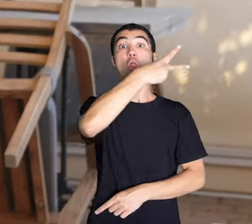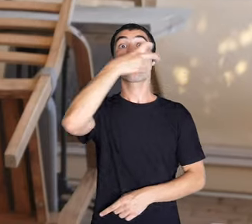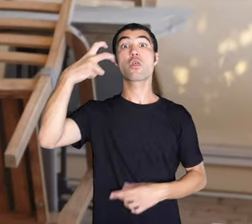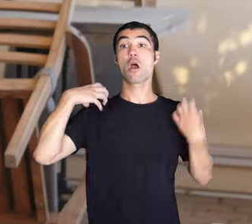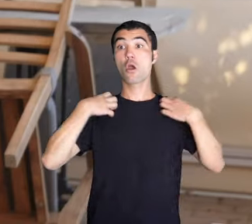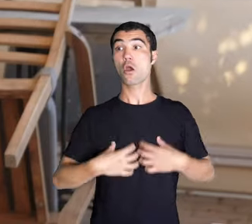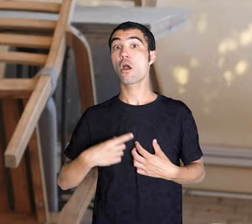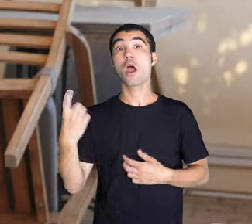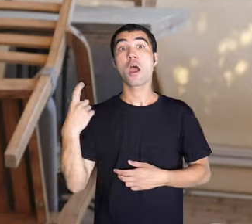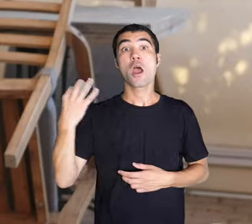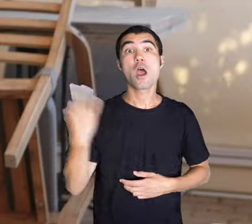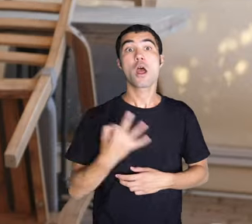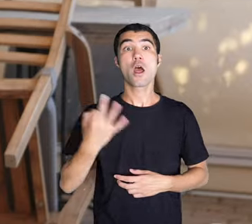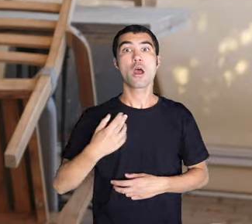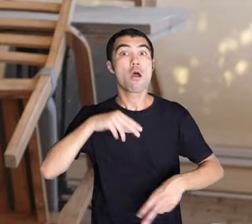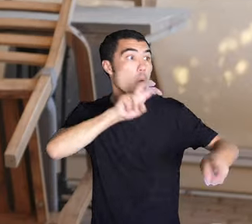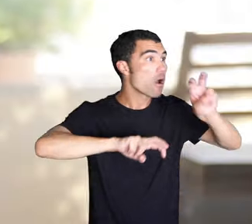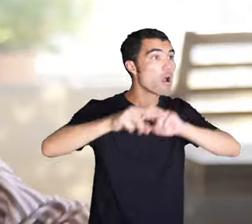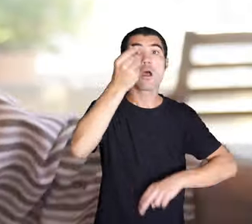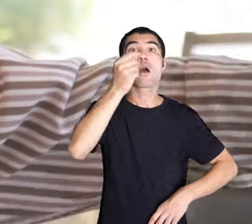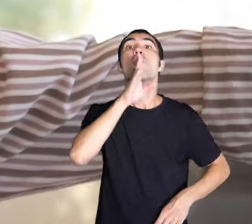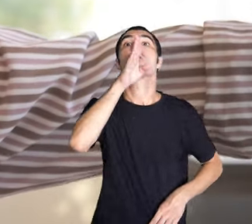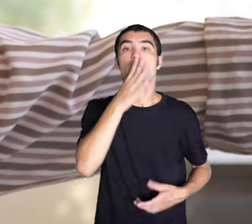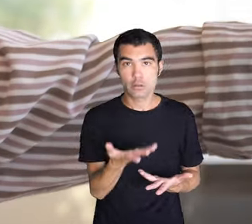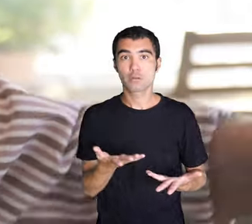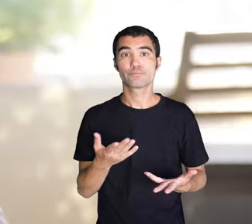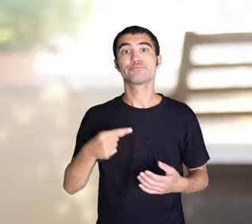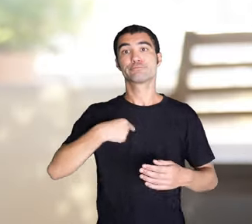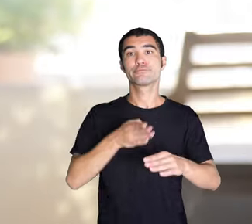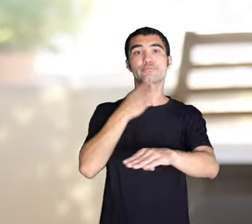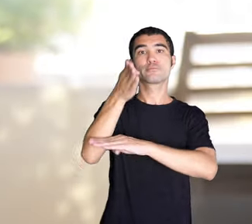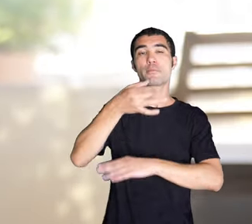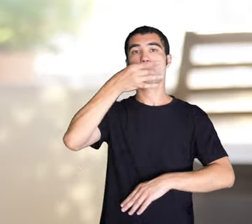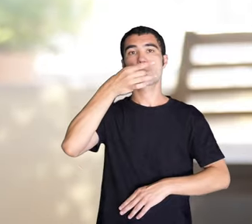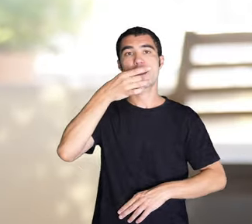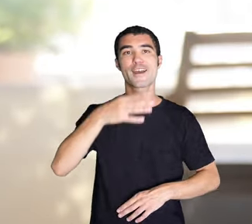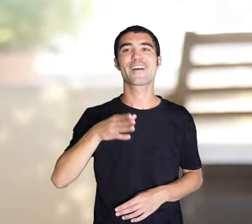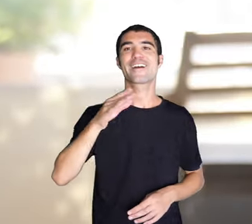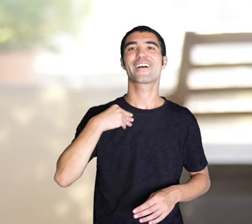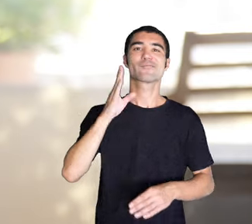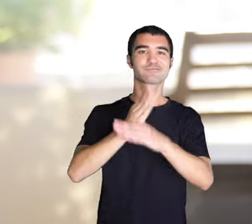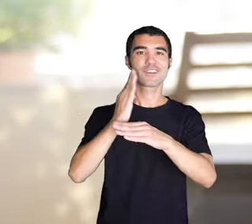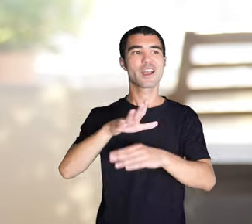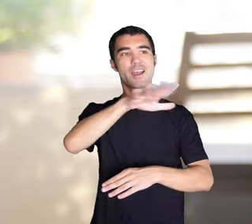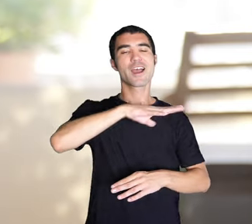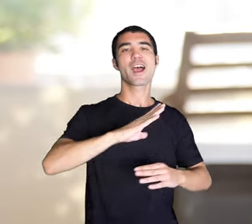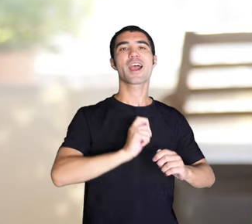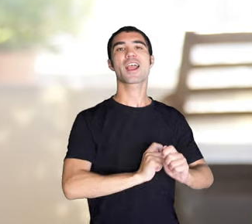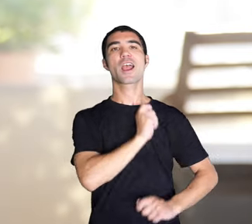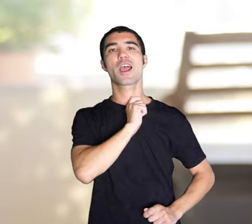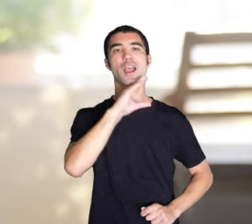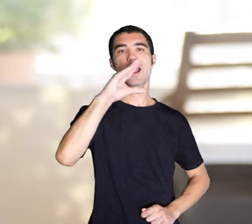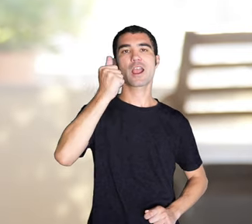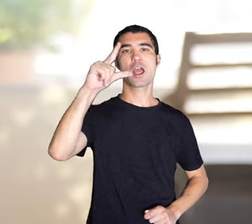salvavides. I no m'havia de treure jo d'un mes. I vaig anar en el barco a Soles. I la calabra, i li vaig dir, mam,